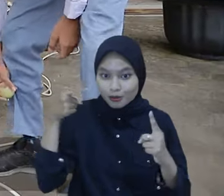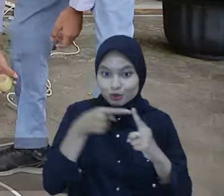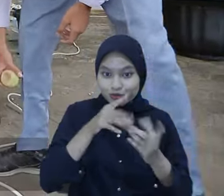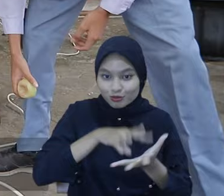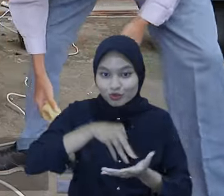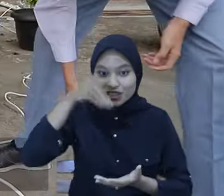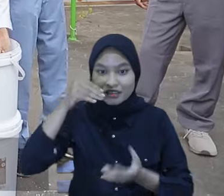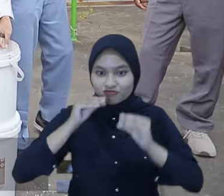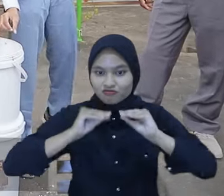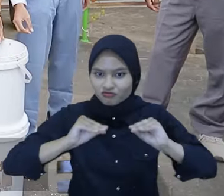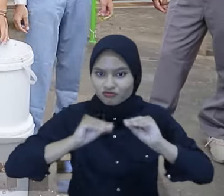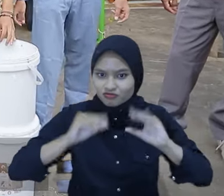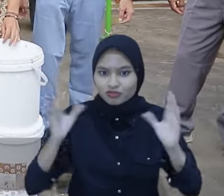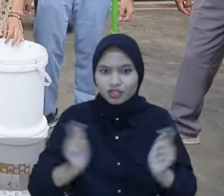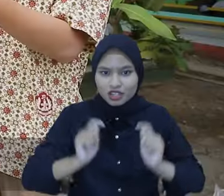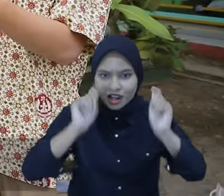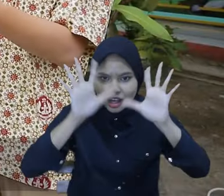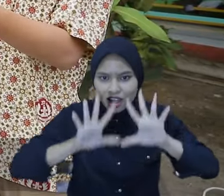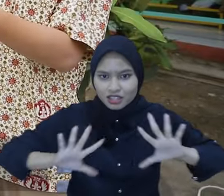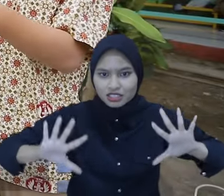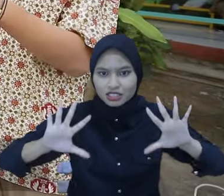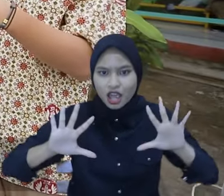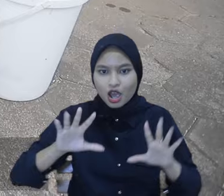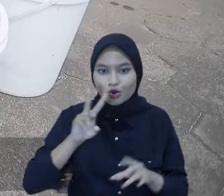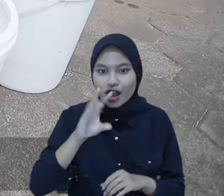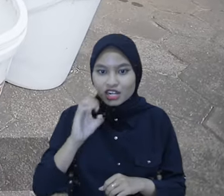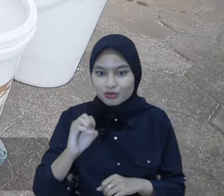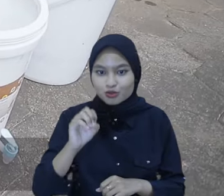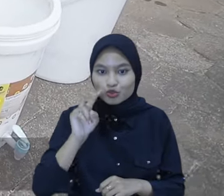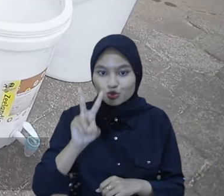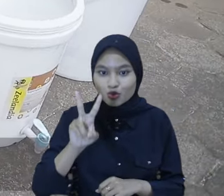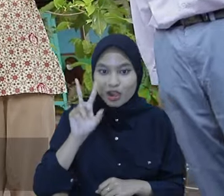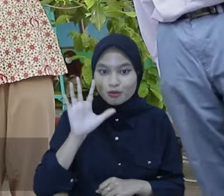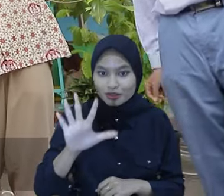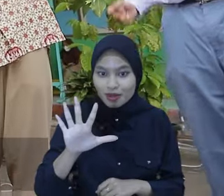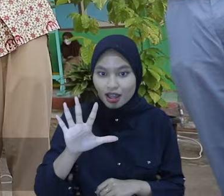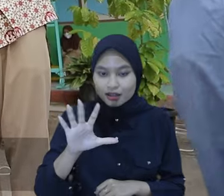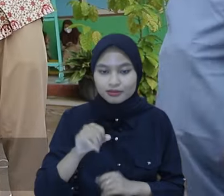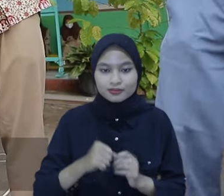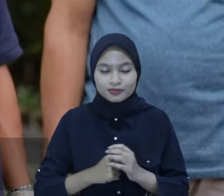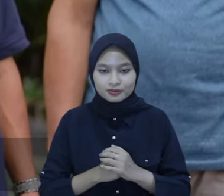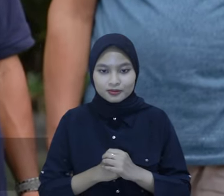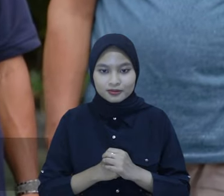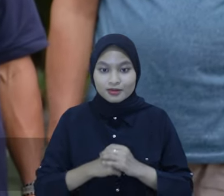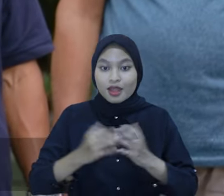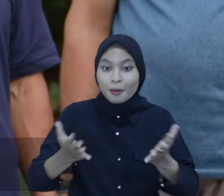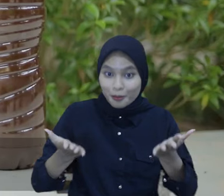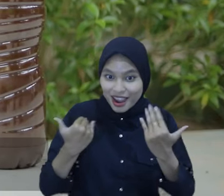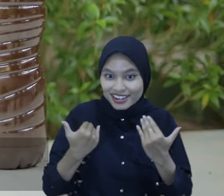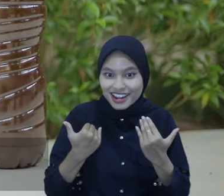menuju pusat pendidikan terkemuka Asia Tenggara pada tahun 2025.